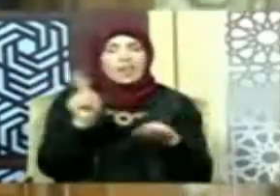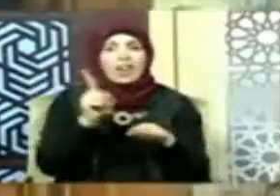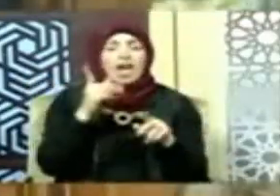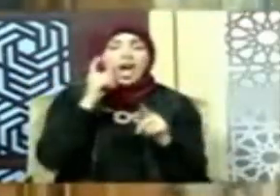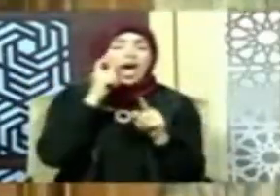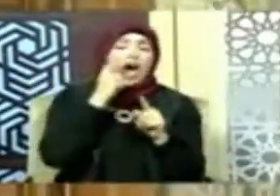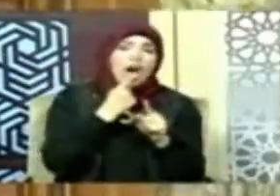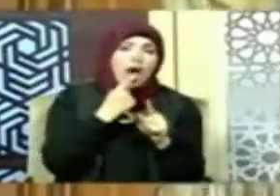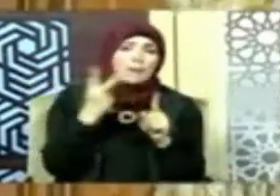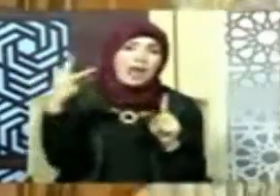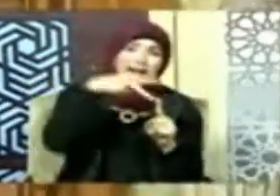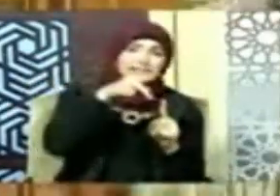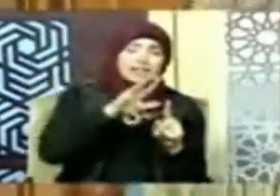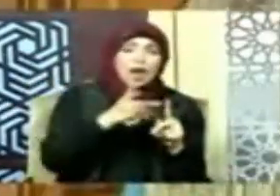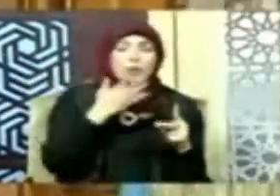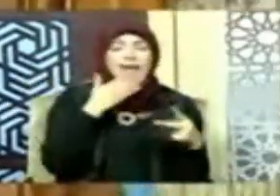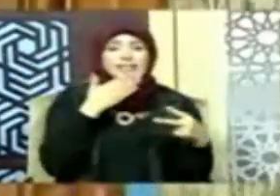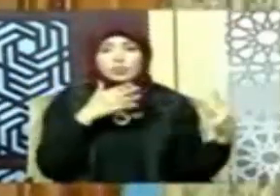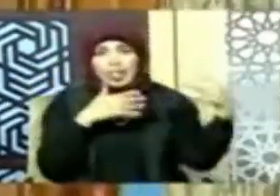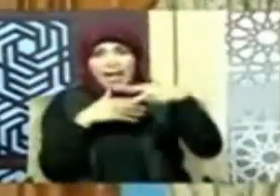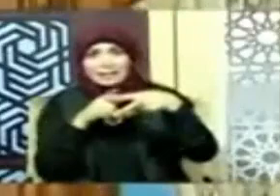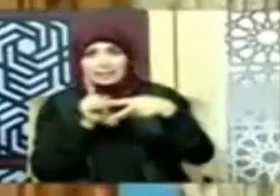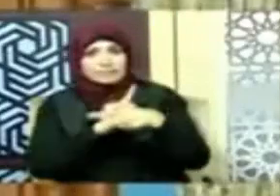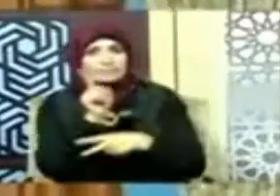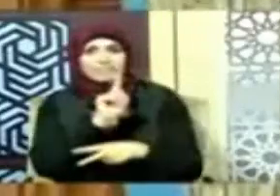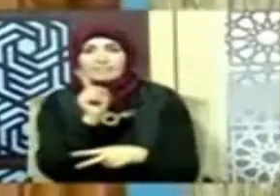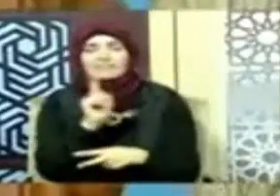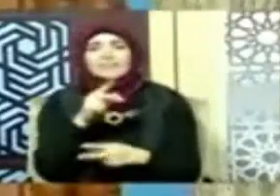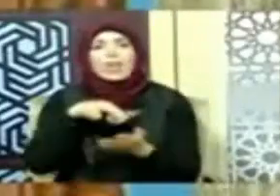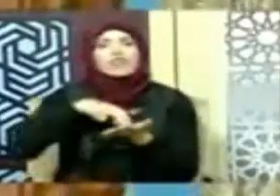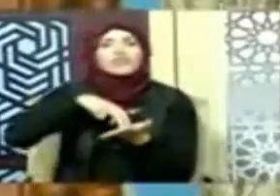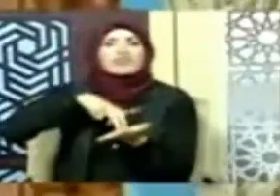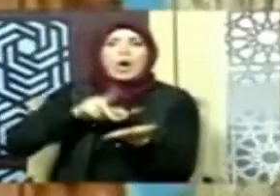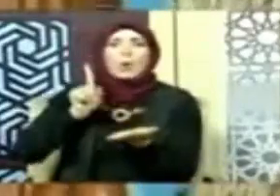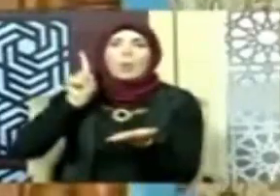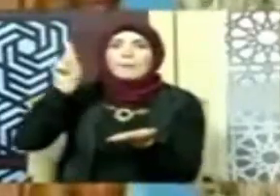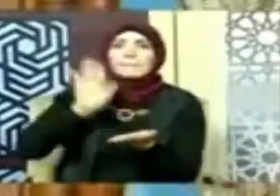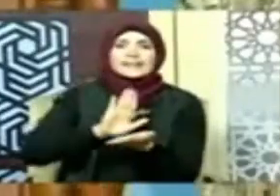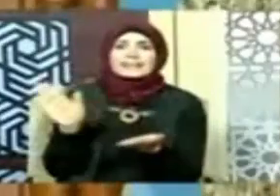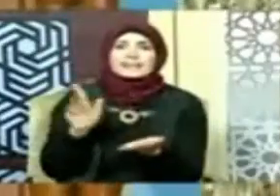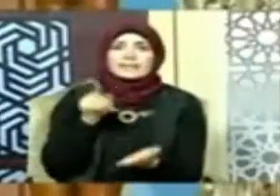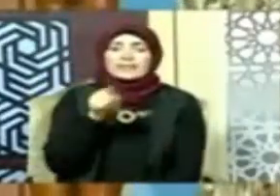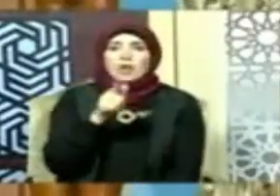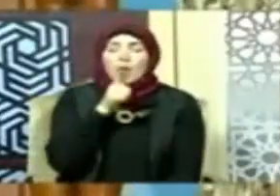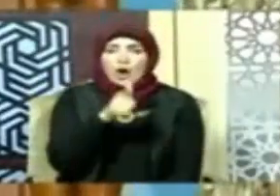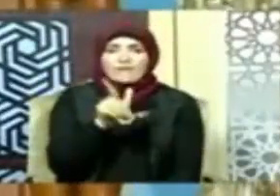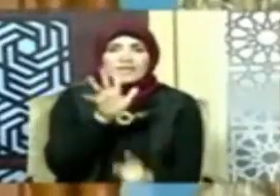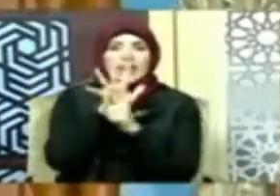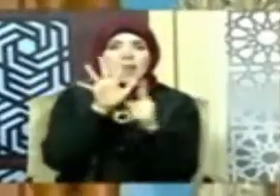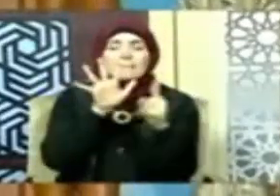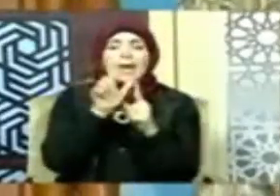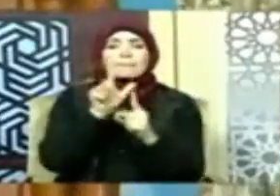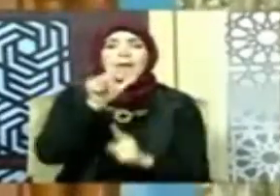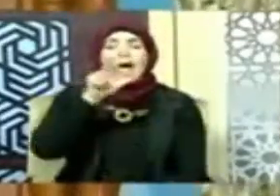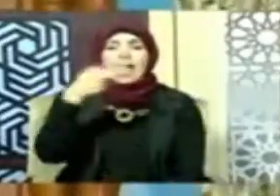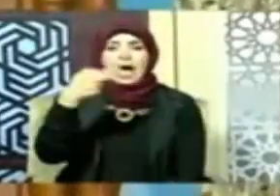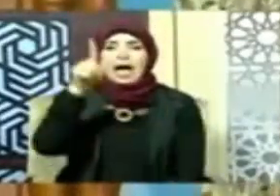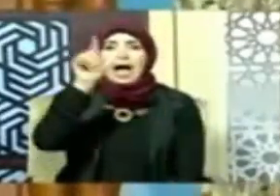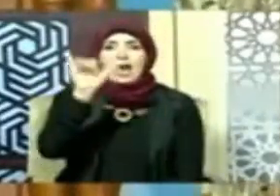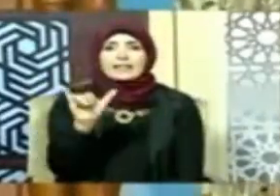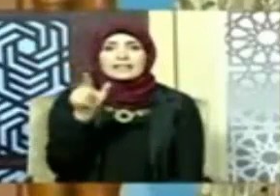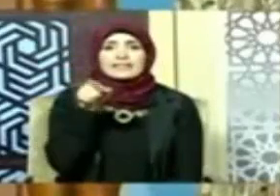أحمر على أسود إلا بالتقوى. وهذا ما قال فيه الإمام علي رضي الله عنه: